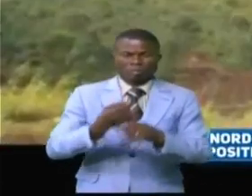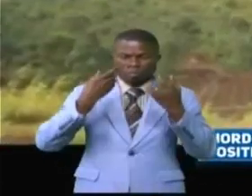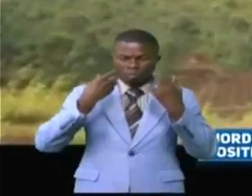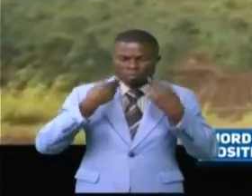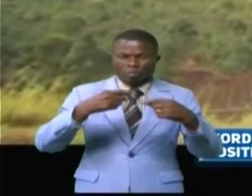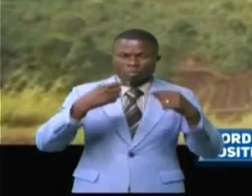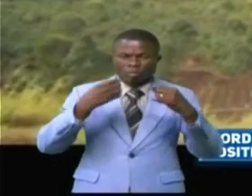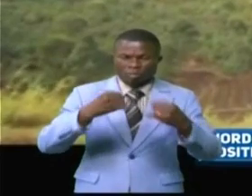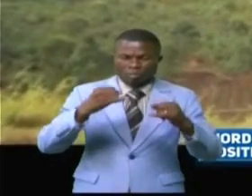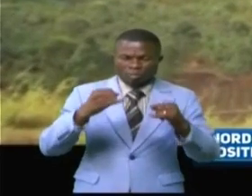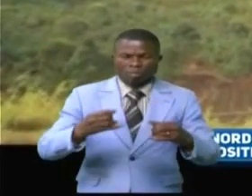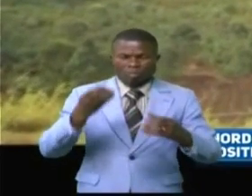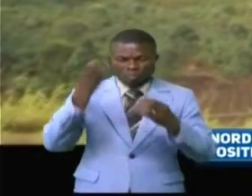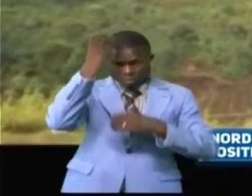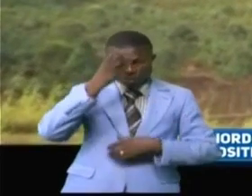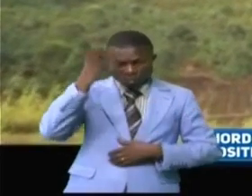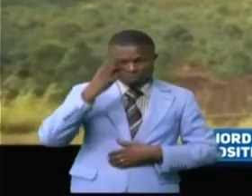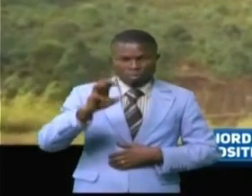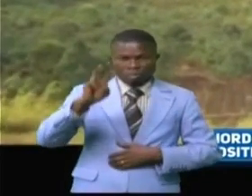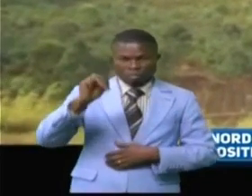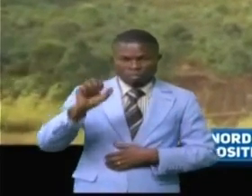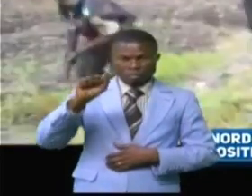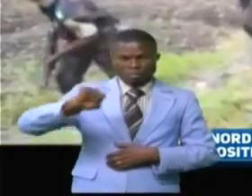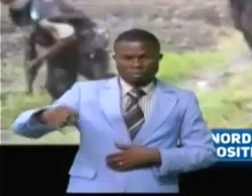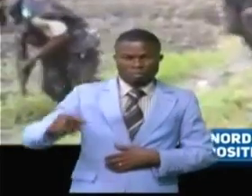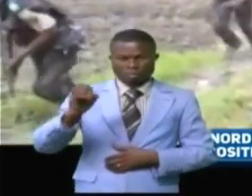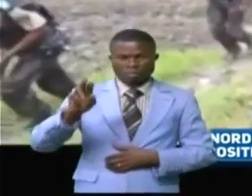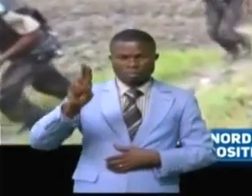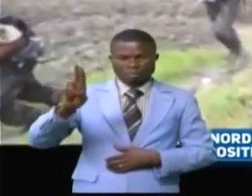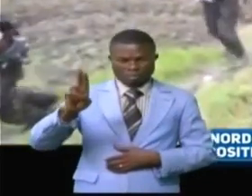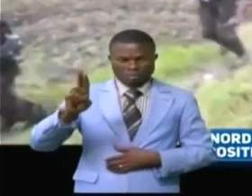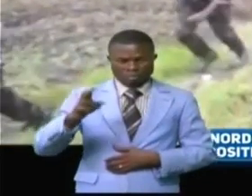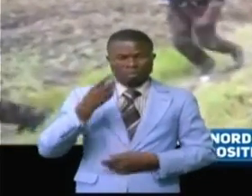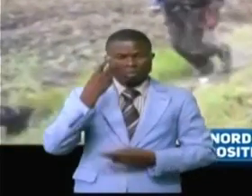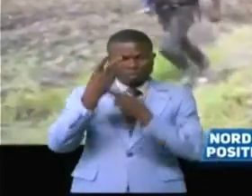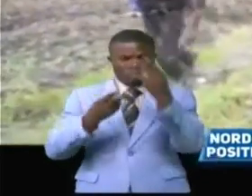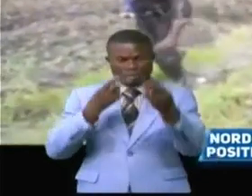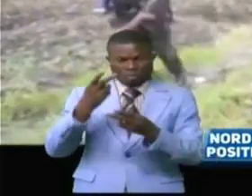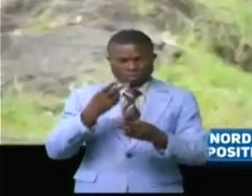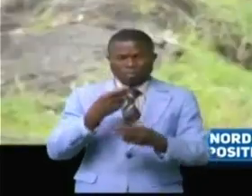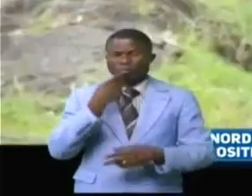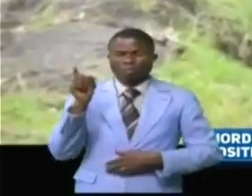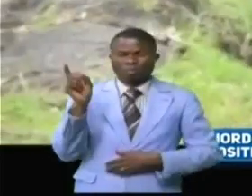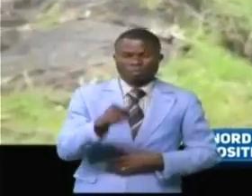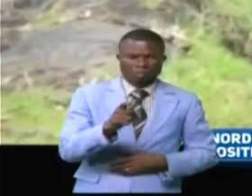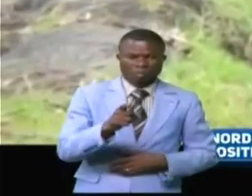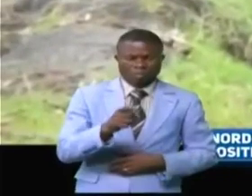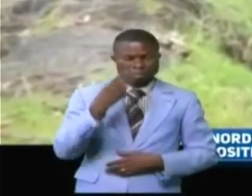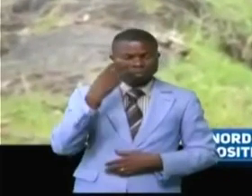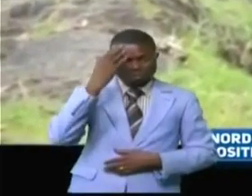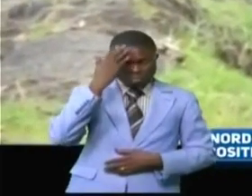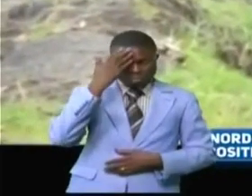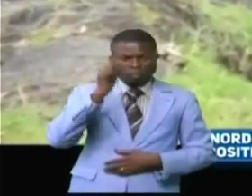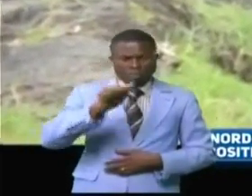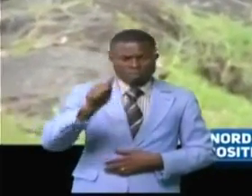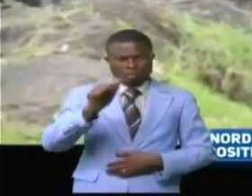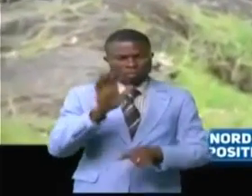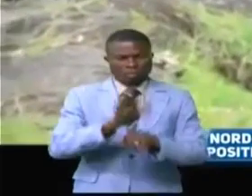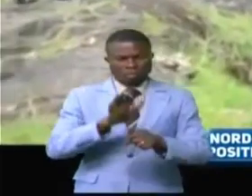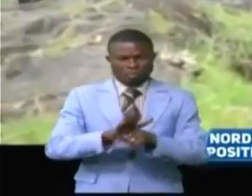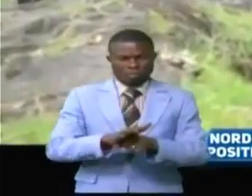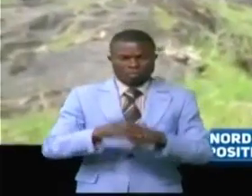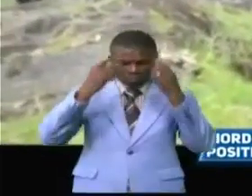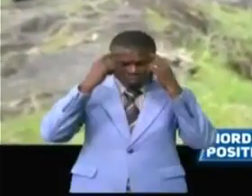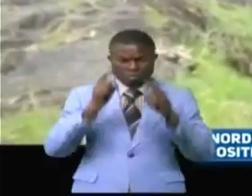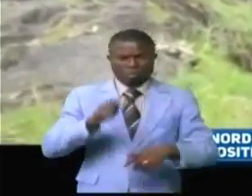le général-major Jacques Ndourou Itialgonza, en mission d'inspection et de commandement, palpe du doigt les différentes positions